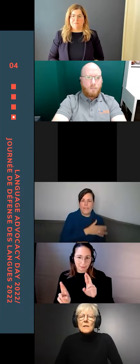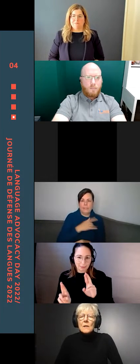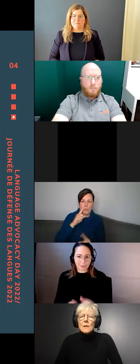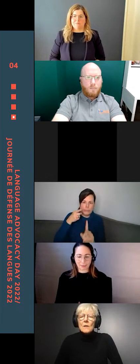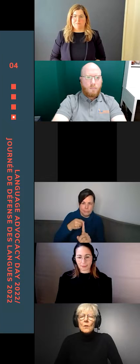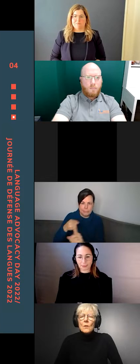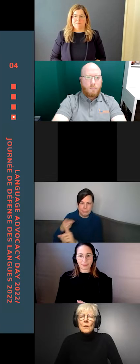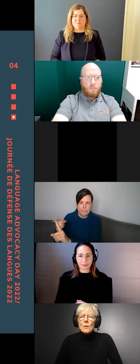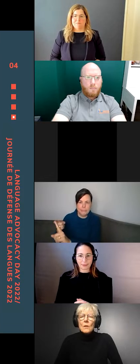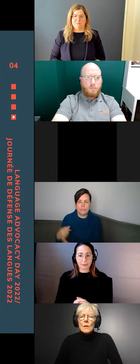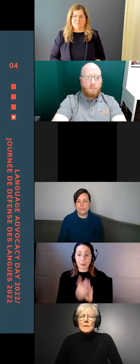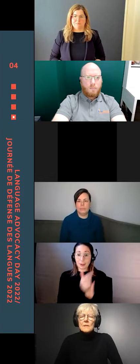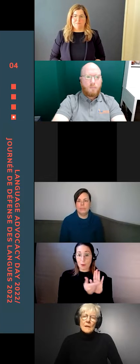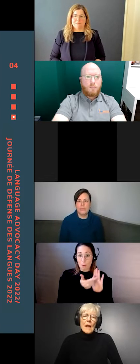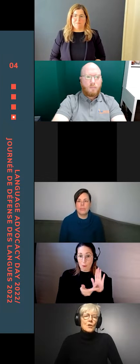interprète.